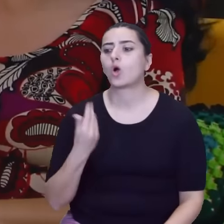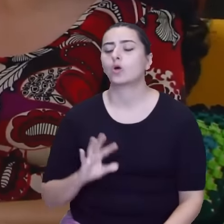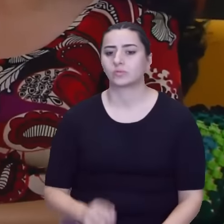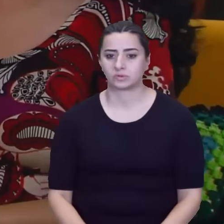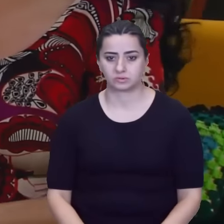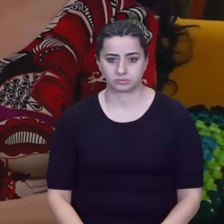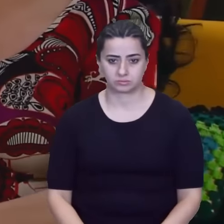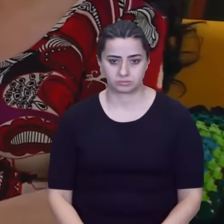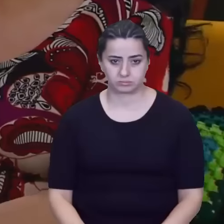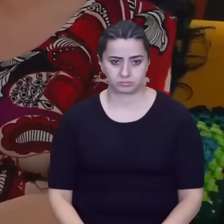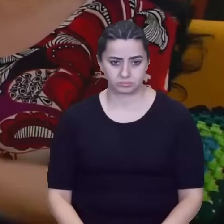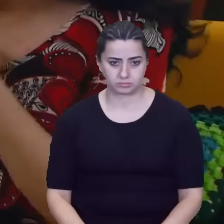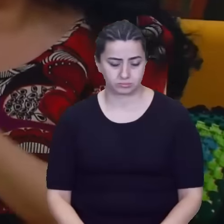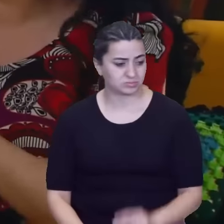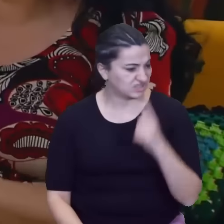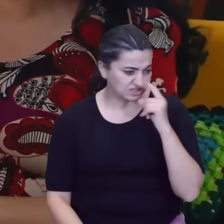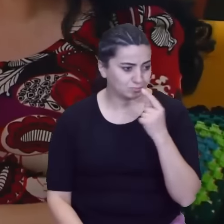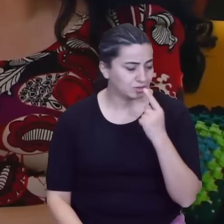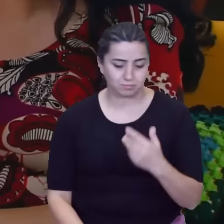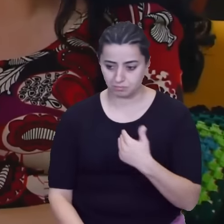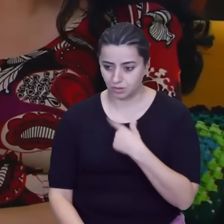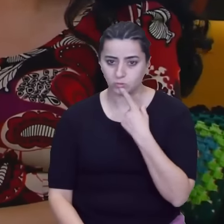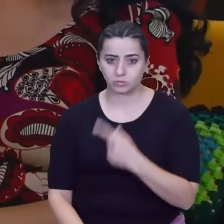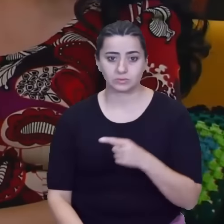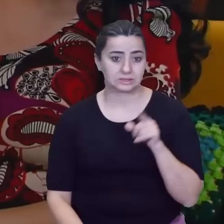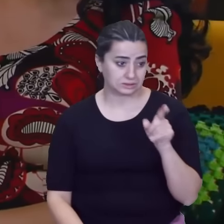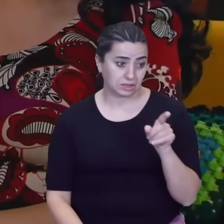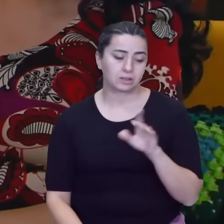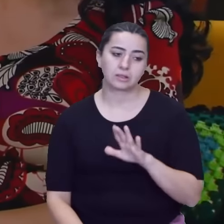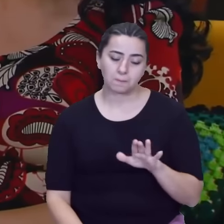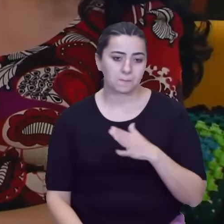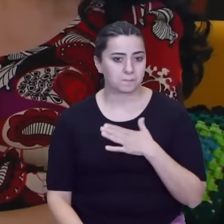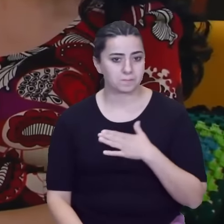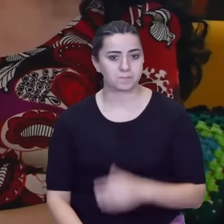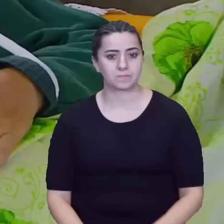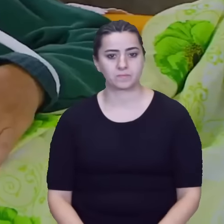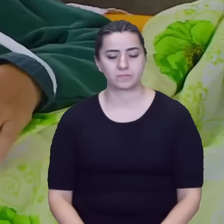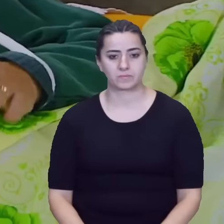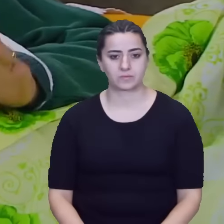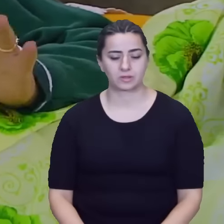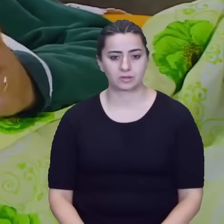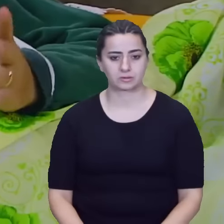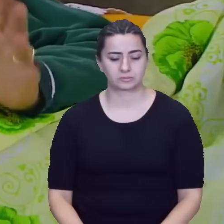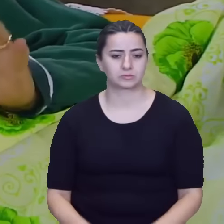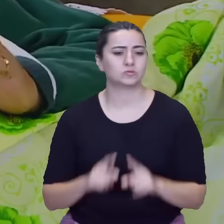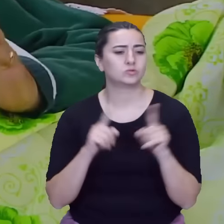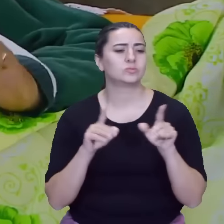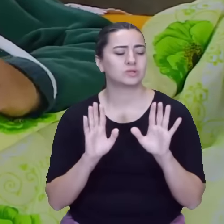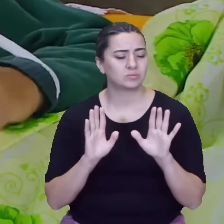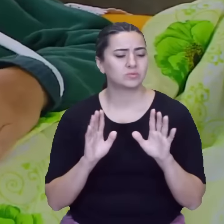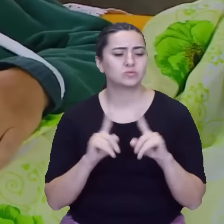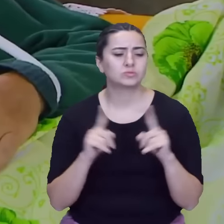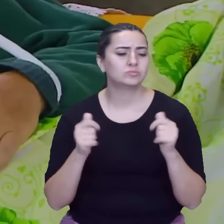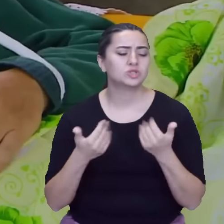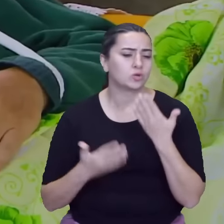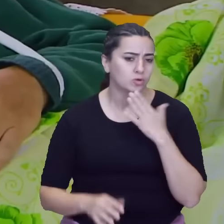olmadı efendim. Kim diyor? Ben diyorum. Sen tamam. Değil. Şimdi daha uzatmayın. Uzatılacak